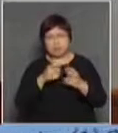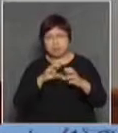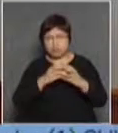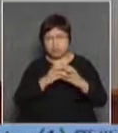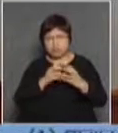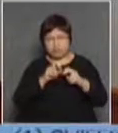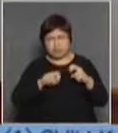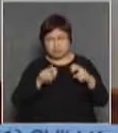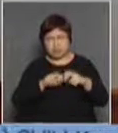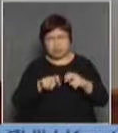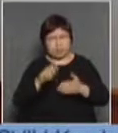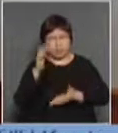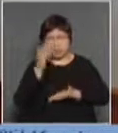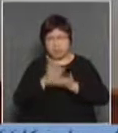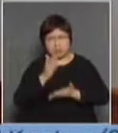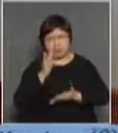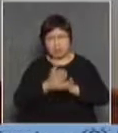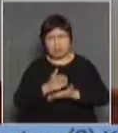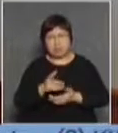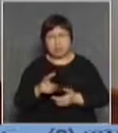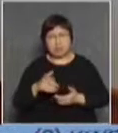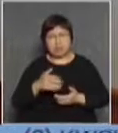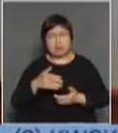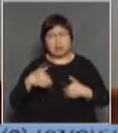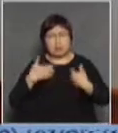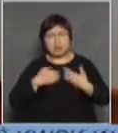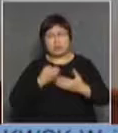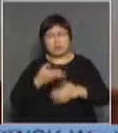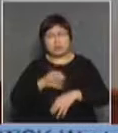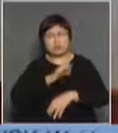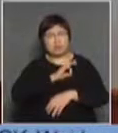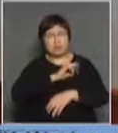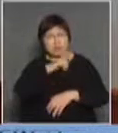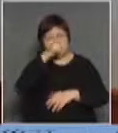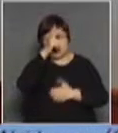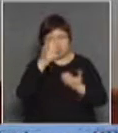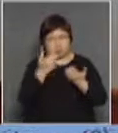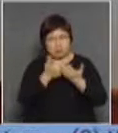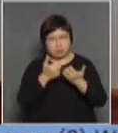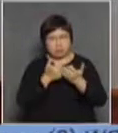很大的出入。樂施會根據政府統計處在